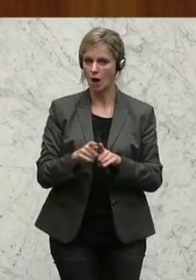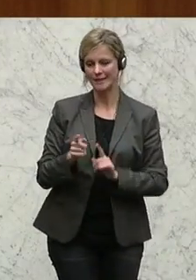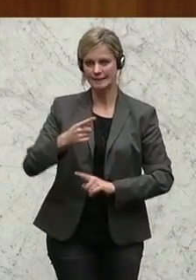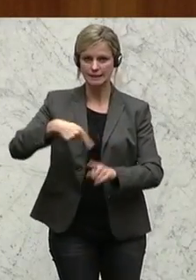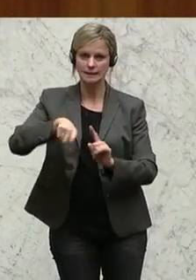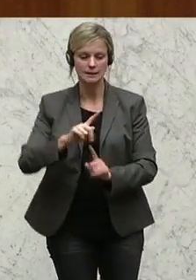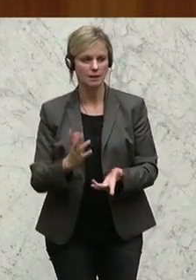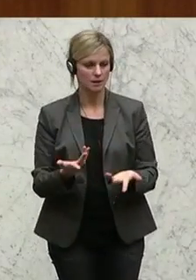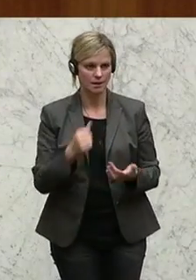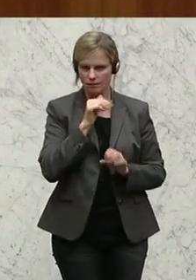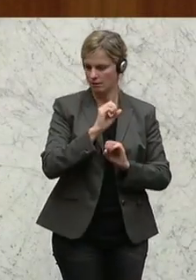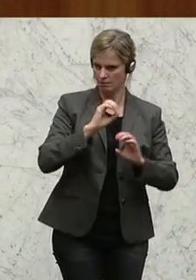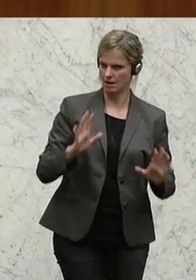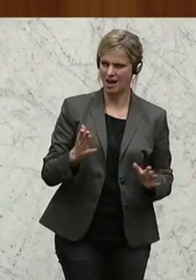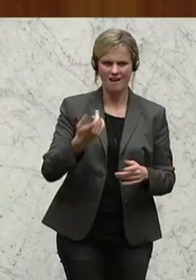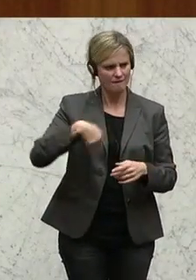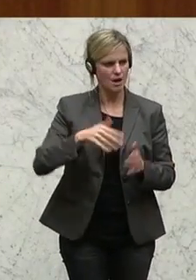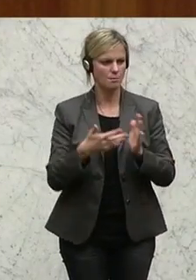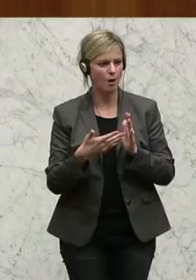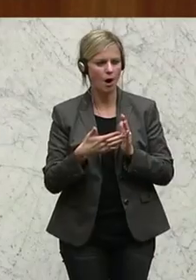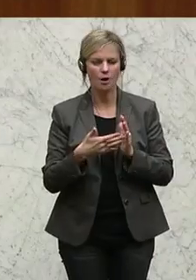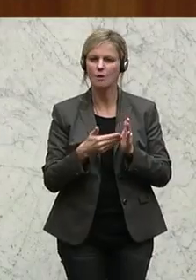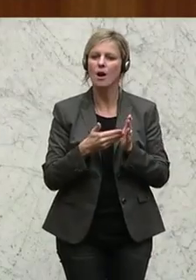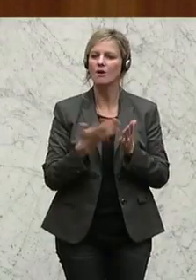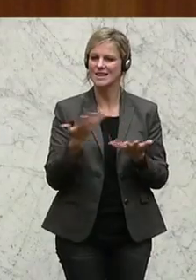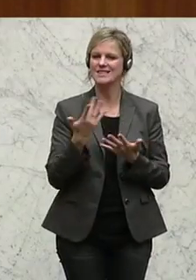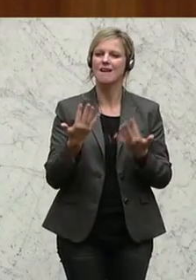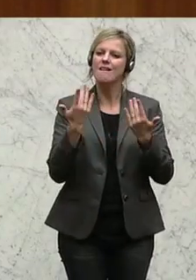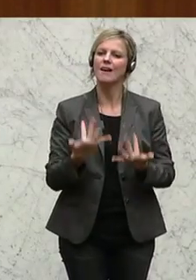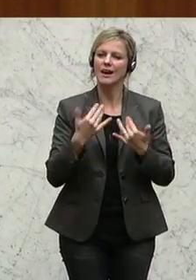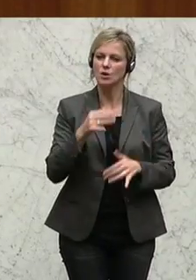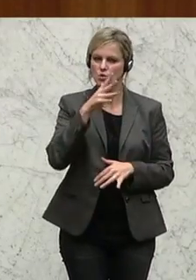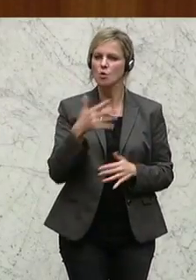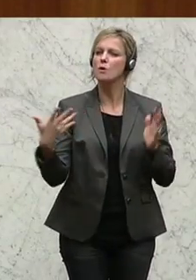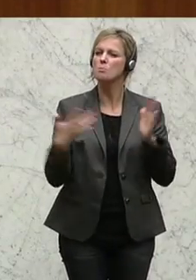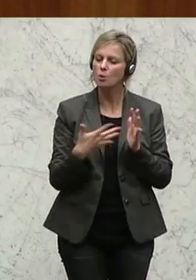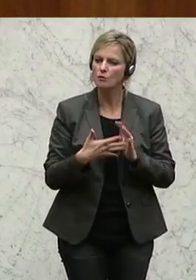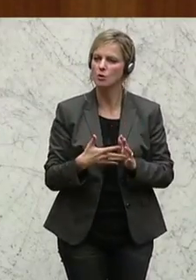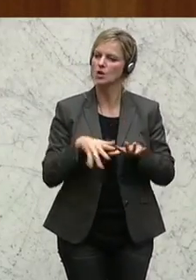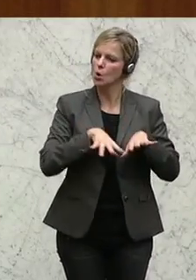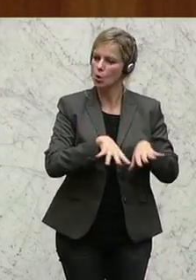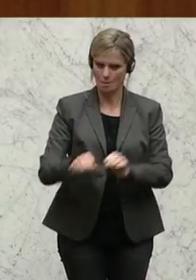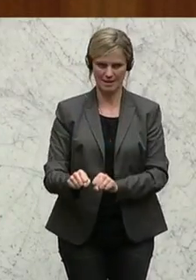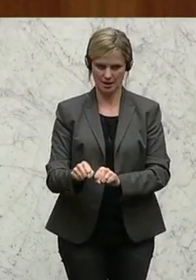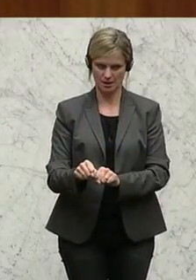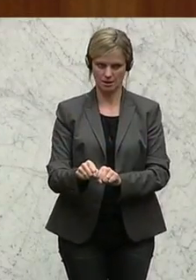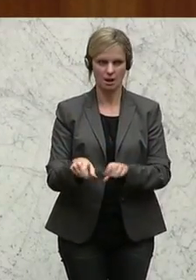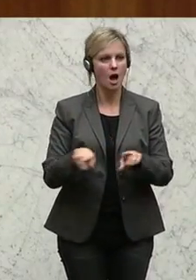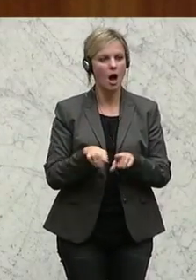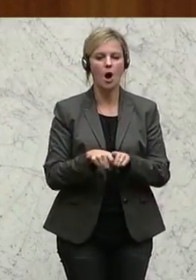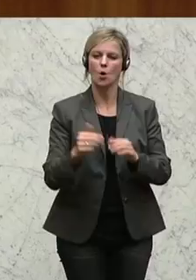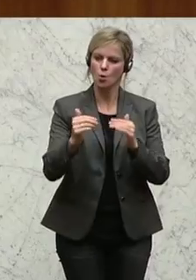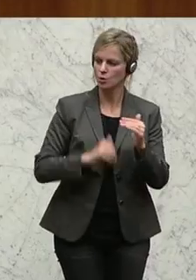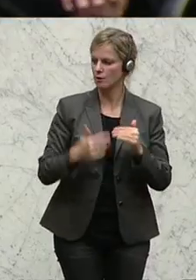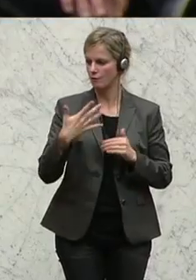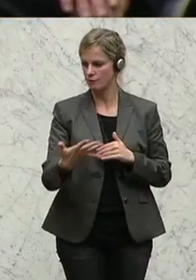Wir brauchen Rechnungshofprüfungskompetenzen, Frau Präsidentin, für Unternehmen. auch unter 50% Bundesbeteiligung,